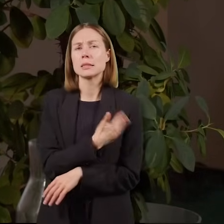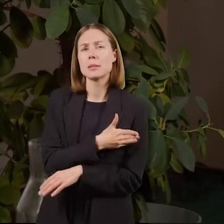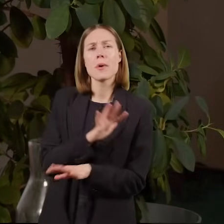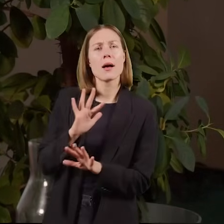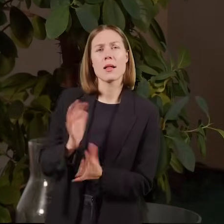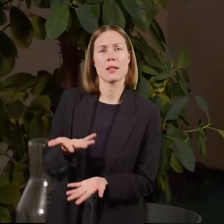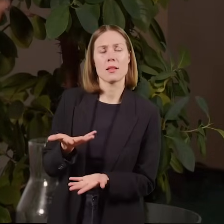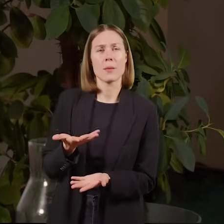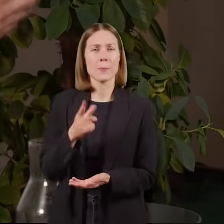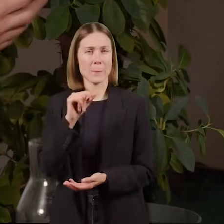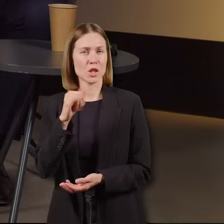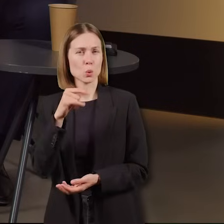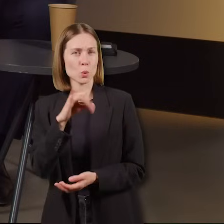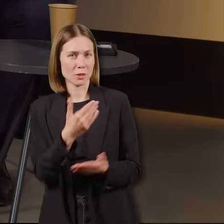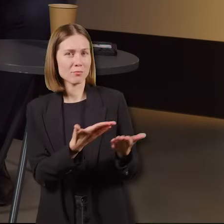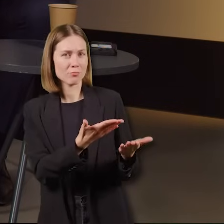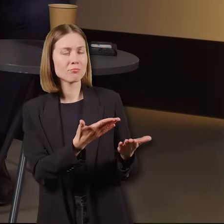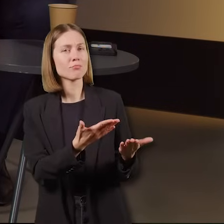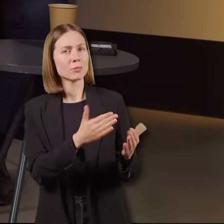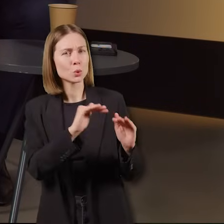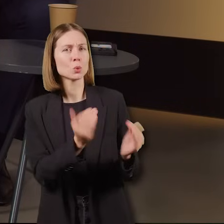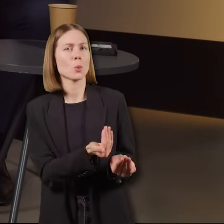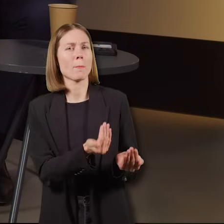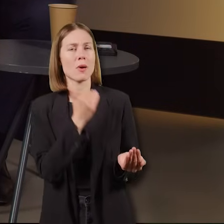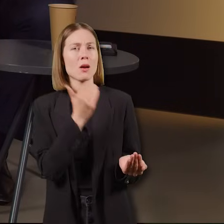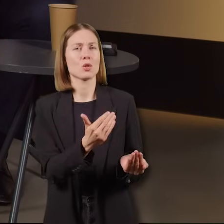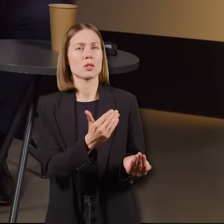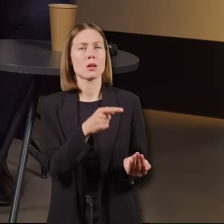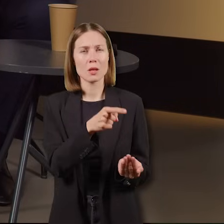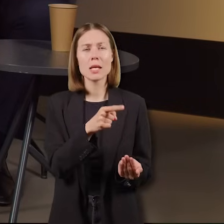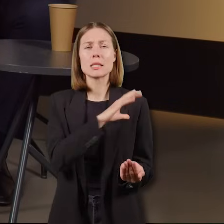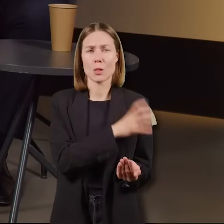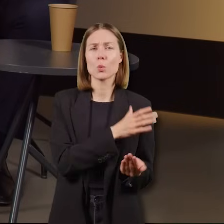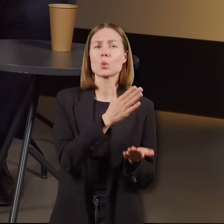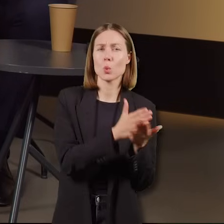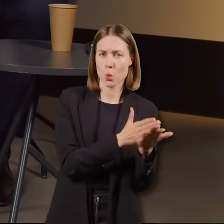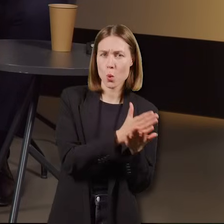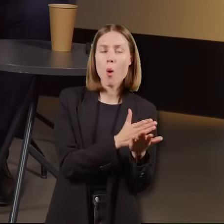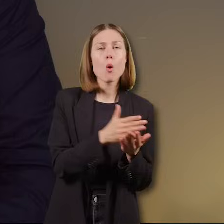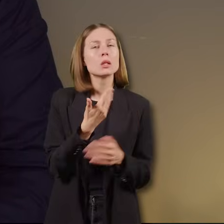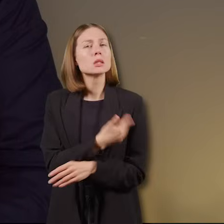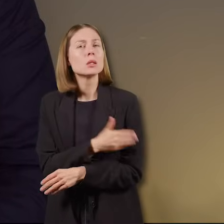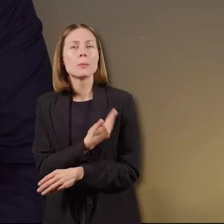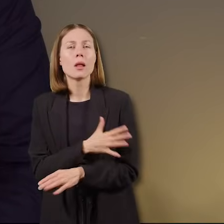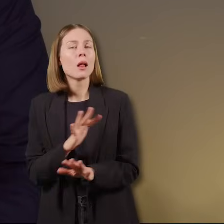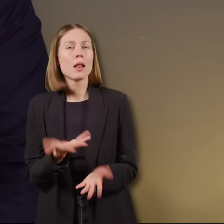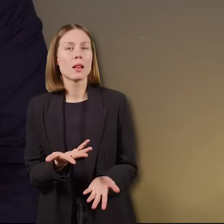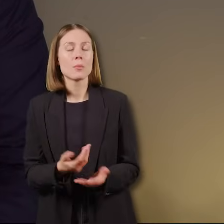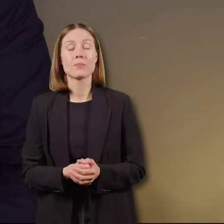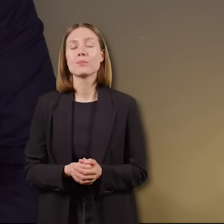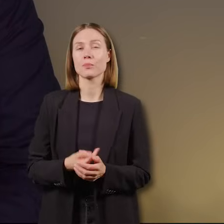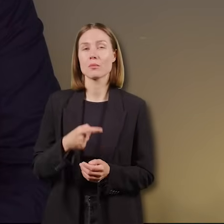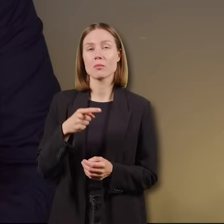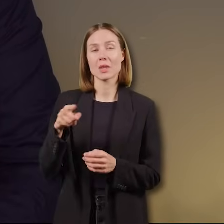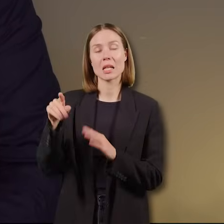Jonai Pinskau, nuo jūsų? Vis dėlto trumpai drūtai, jūs stiprus kame, sakėt, patirtį, o tada silpnesnė? Iš tikrųjų, labai daug teko dirbti